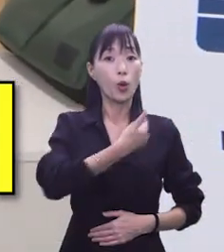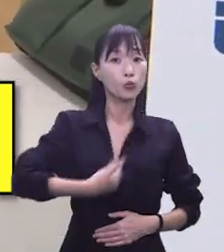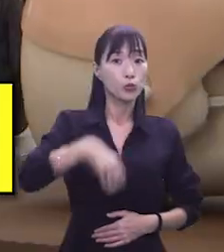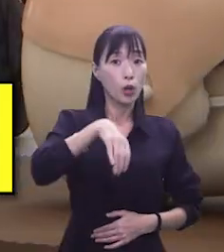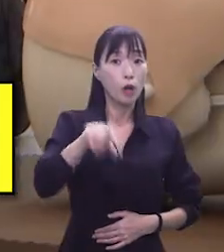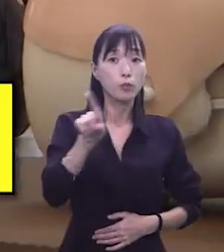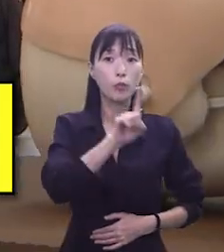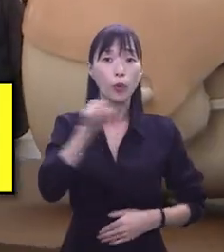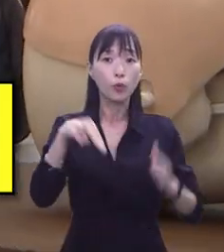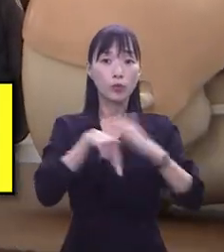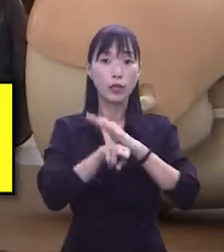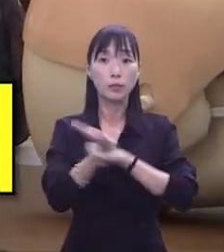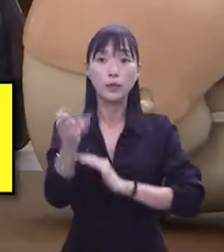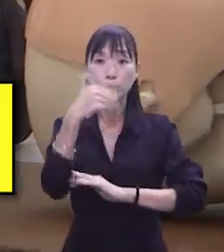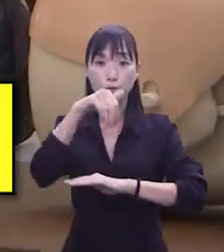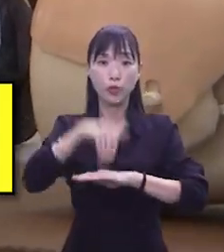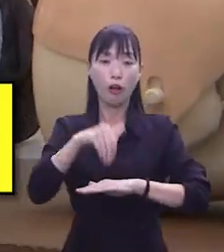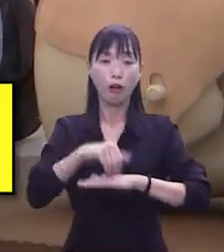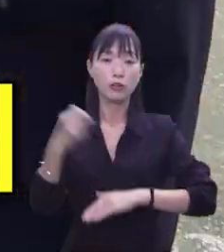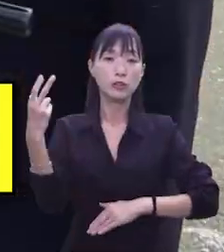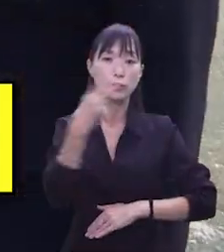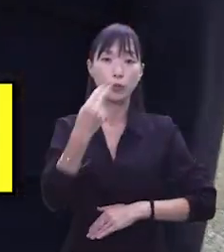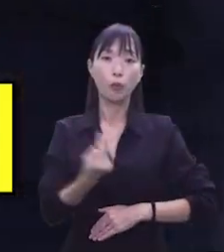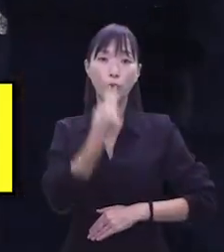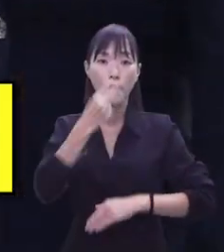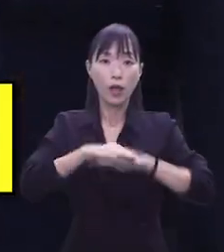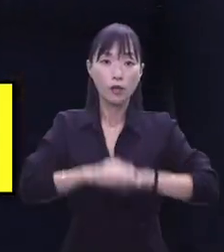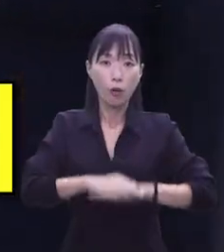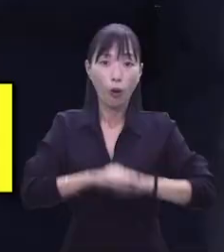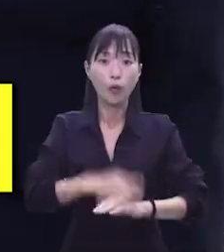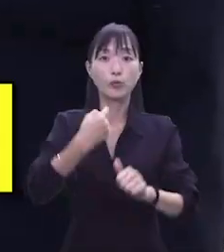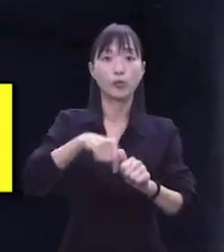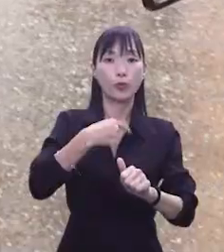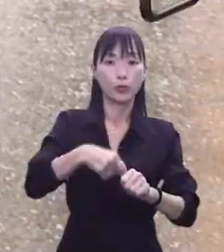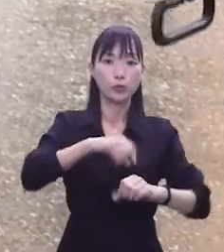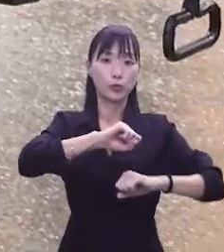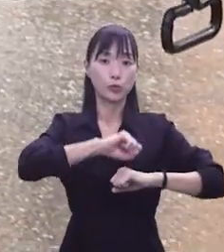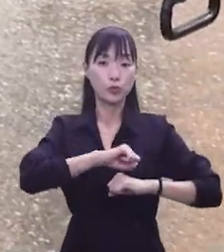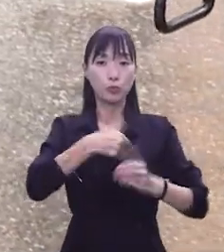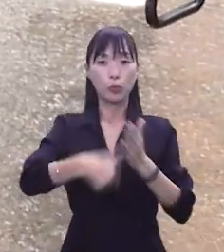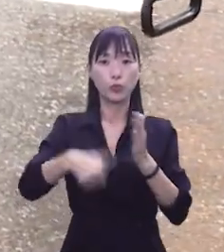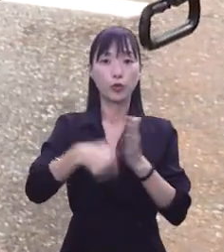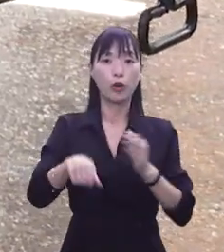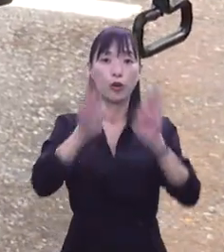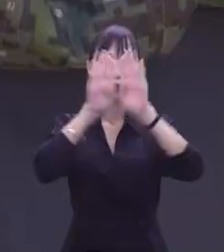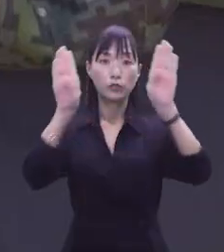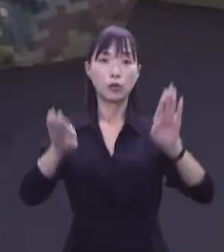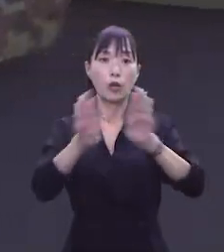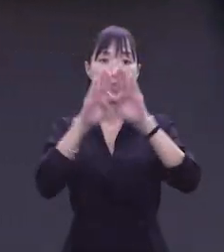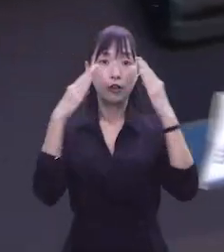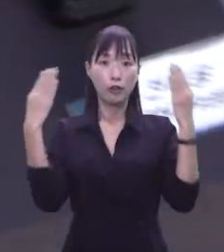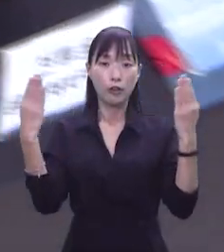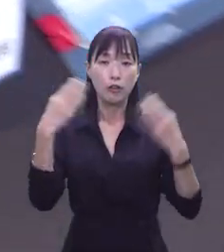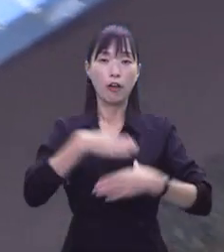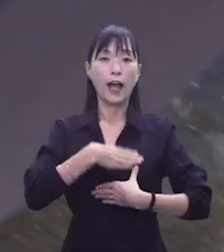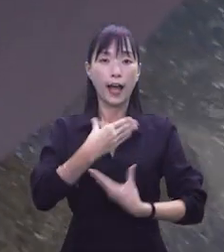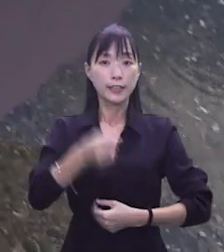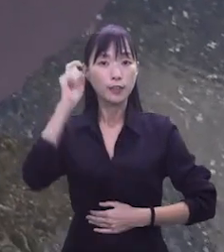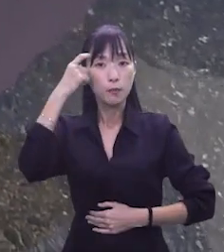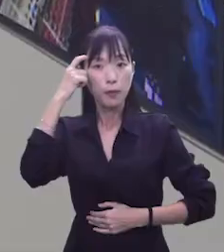훈련 이외에도 심폐소생술 교육과 군 장비 전시회도 열려 국민의 안보 의식을